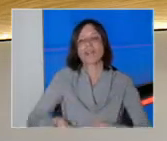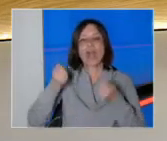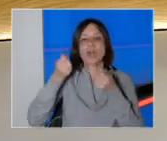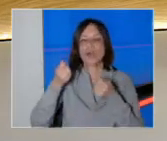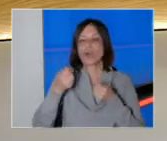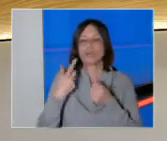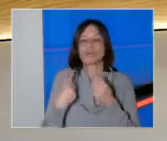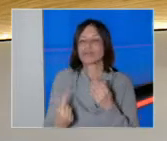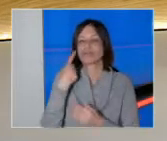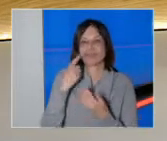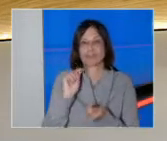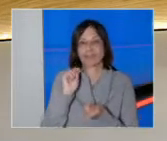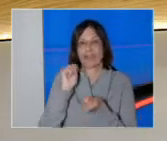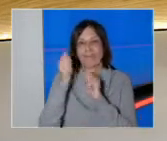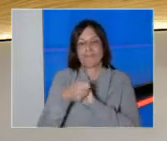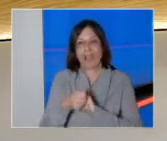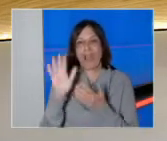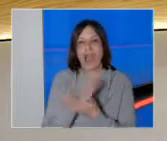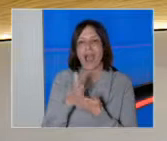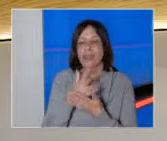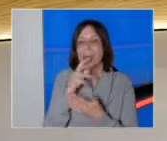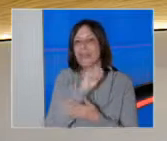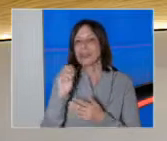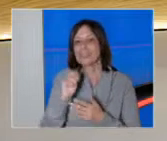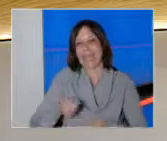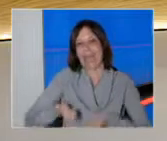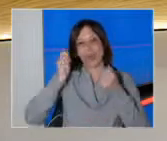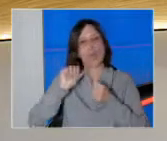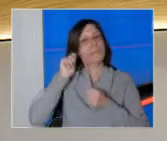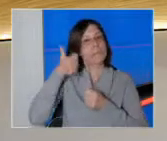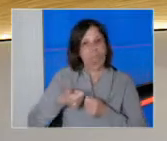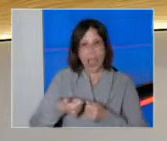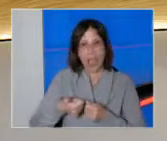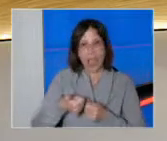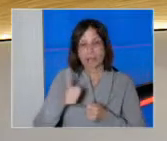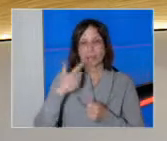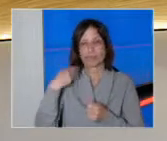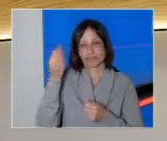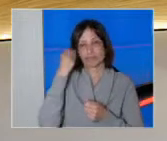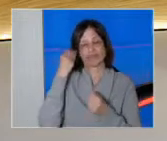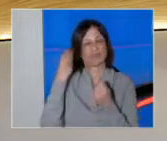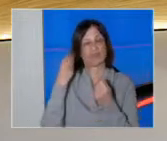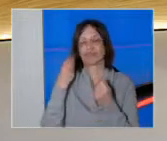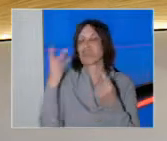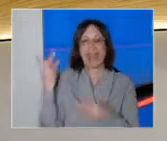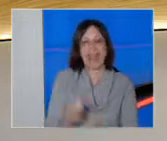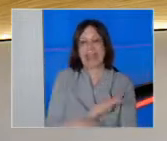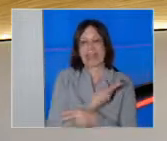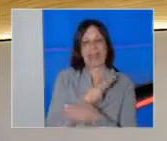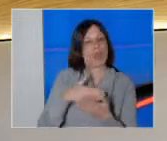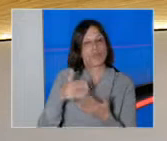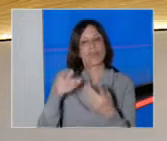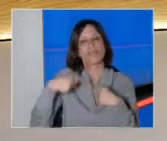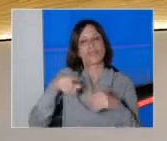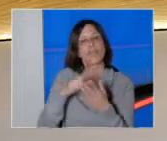ההחלטה של קבינט הקורונה והממשלה בעניין החינוך. מחר המסגרות כולן תפעלנה כרגיל. וזה המשיך